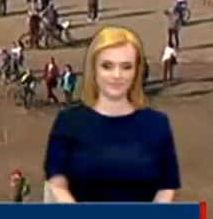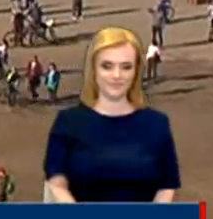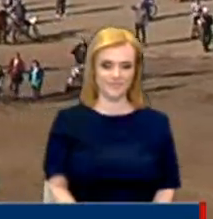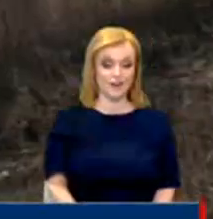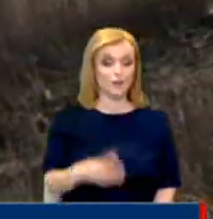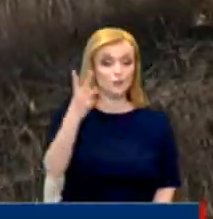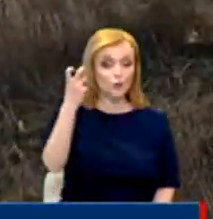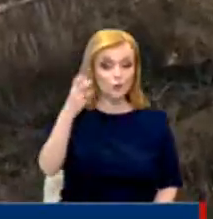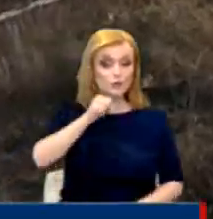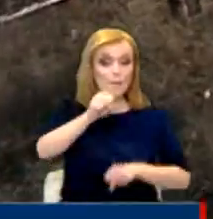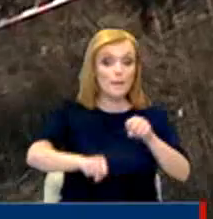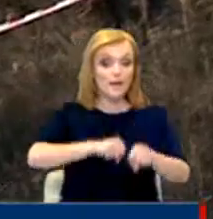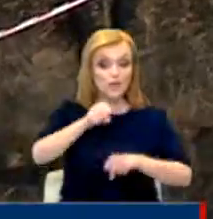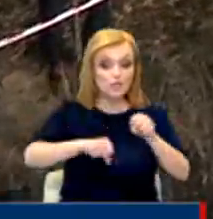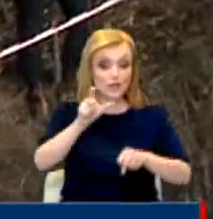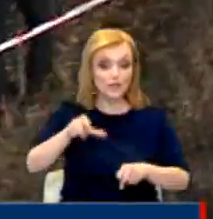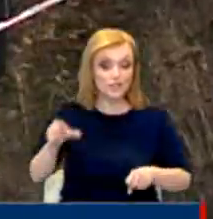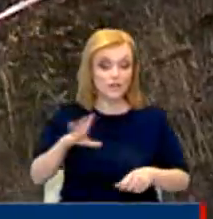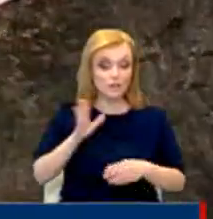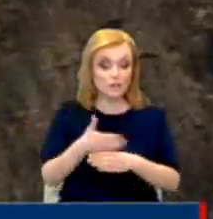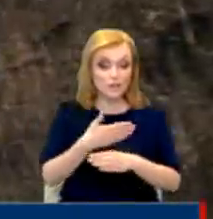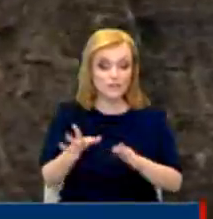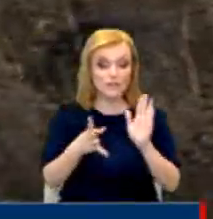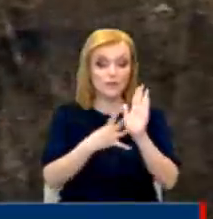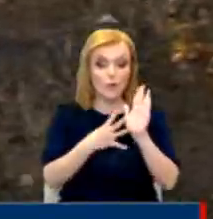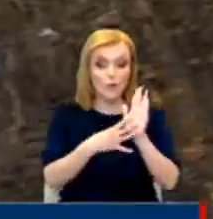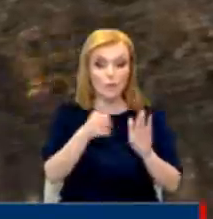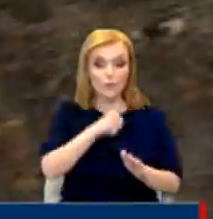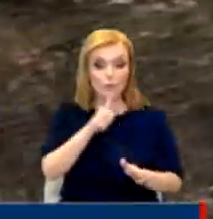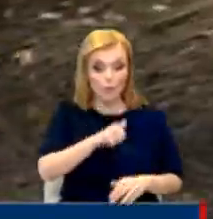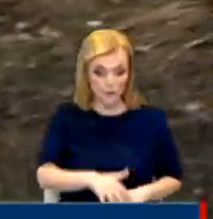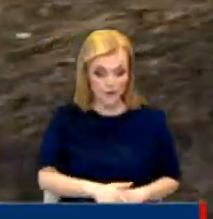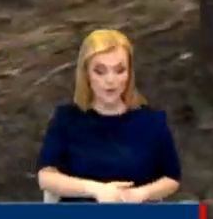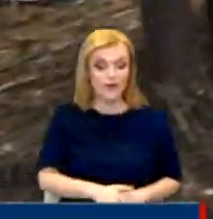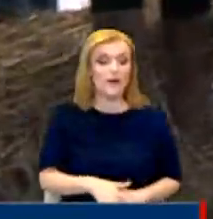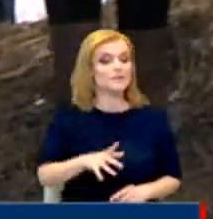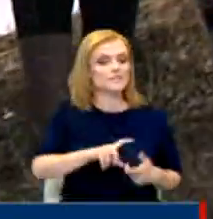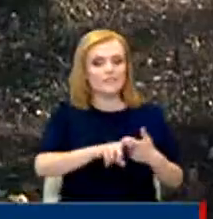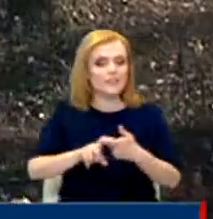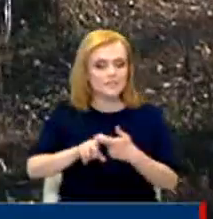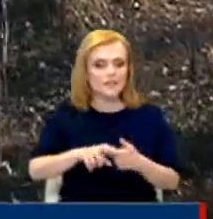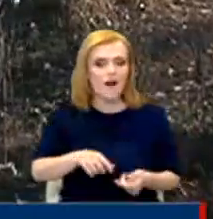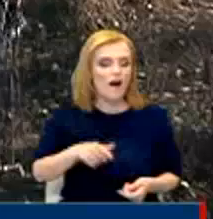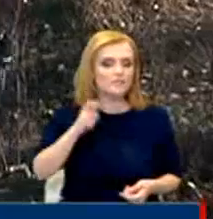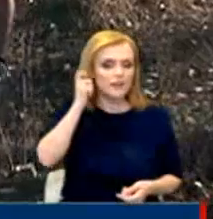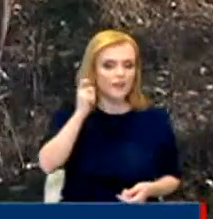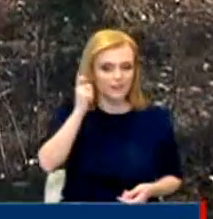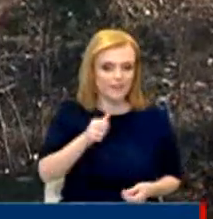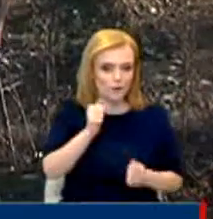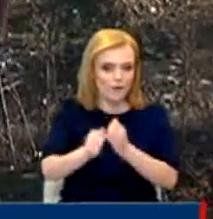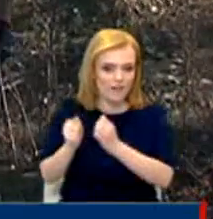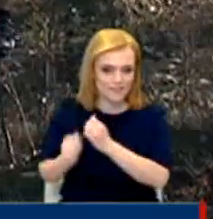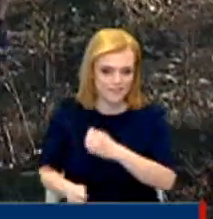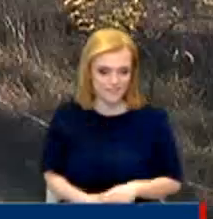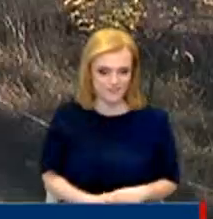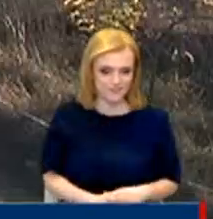Cei peste 200 de cicliști au fost împărțiți în 9 categorii în funcție de vârstă. Primii care s-au aventurat pe traseu au fost adolescenții la